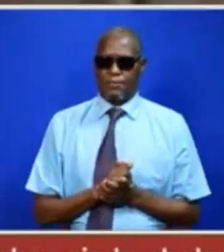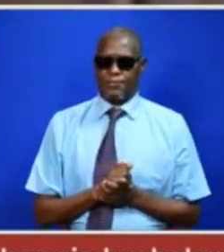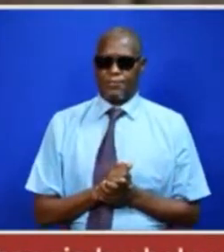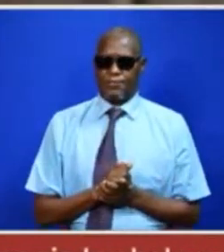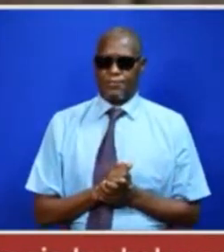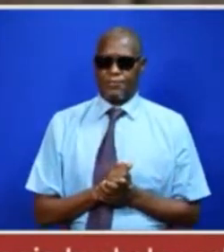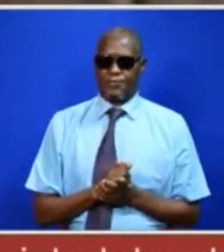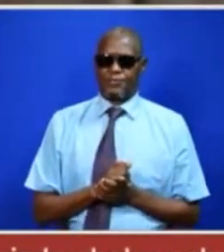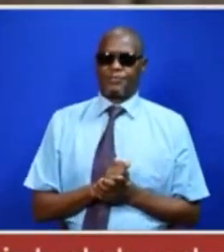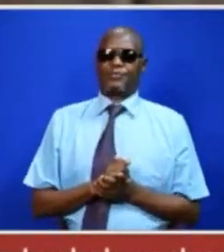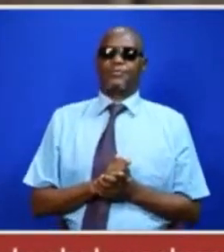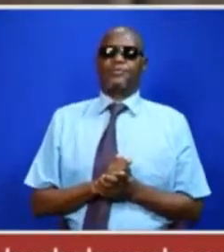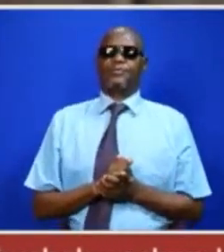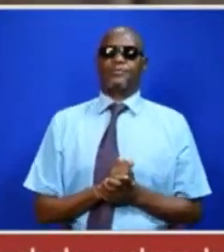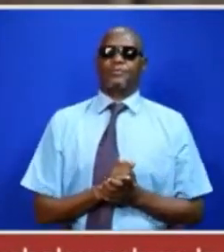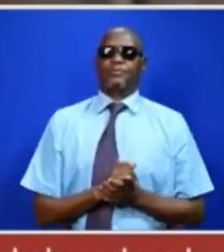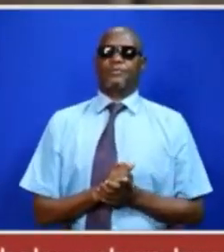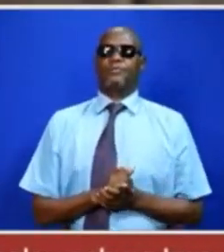zaidi.